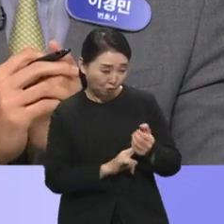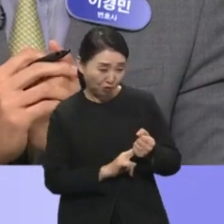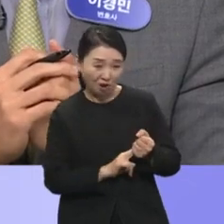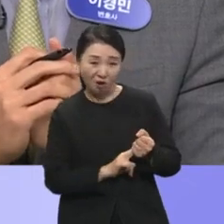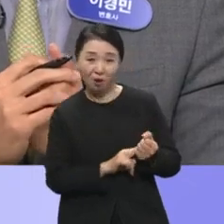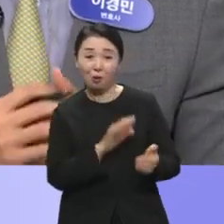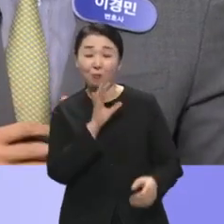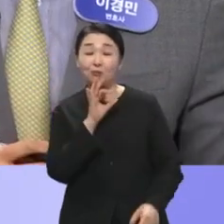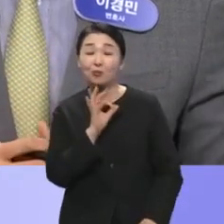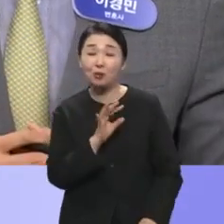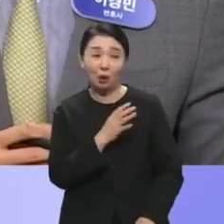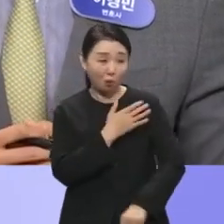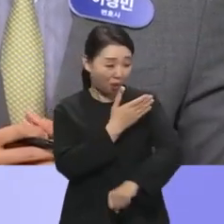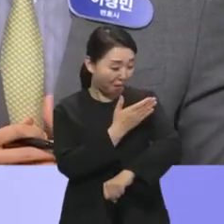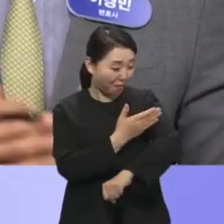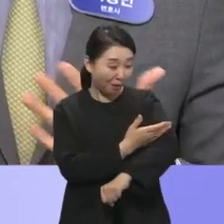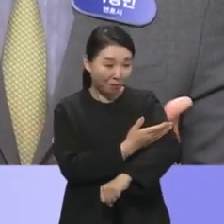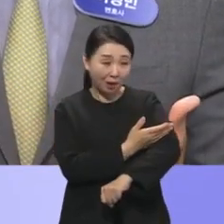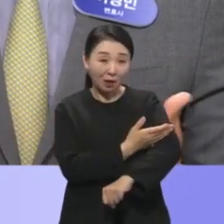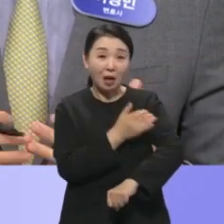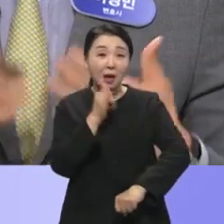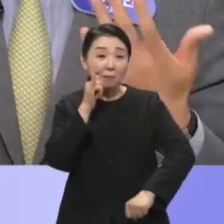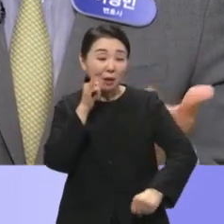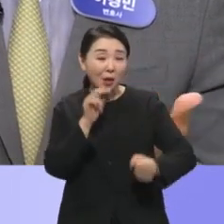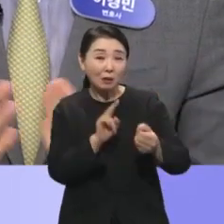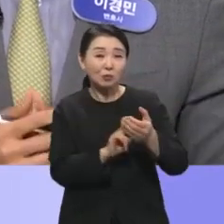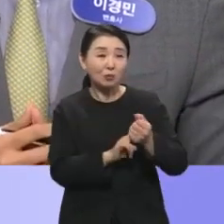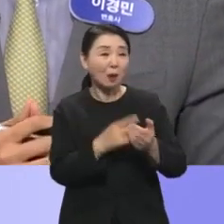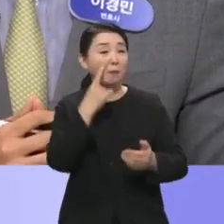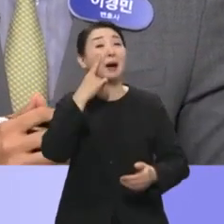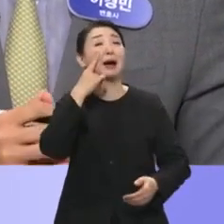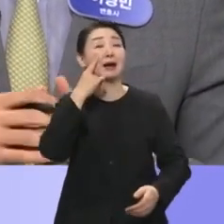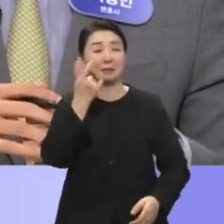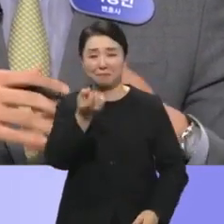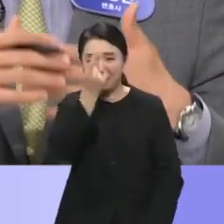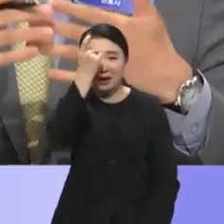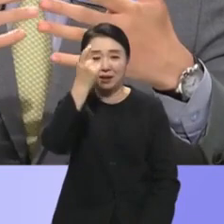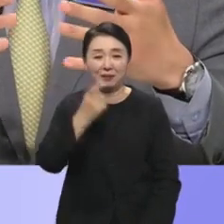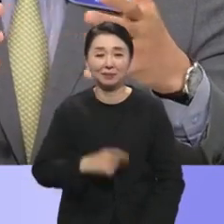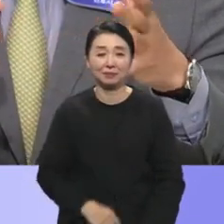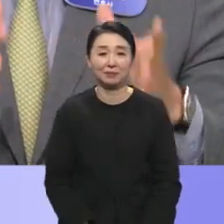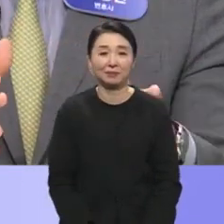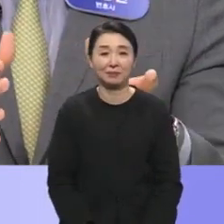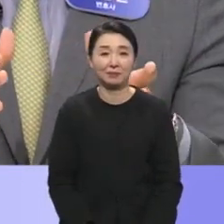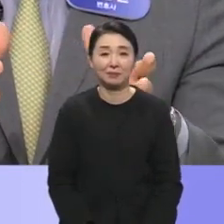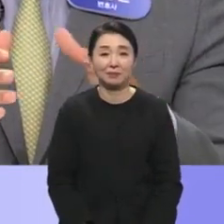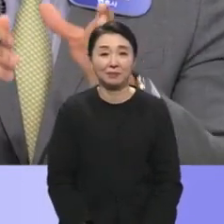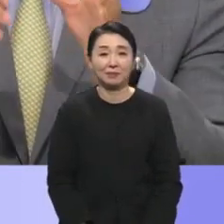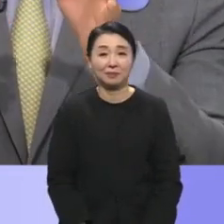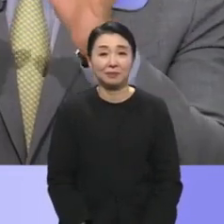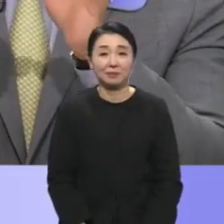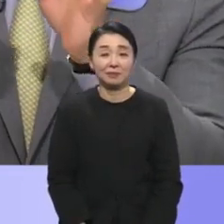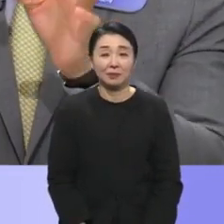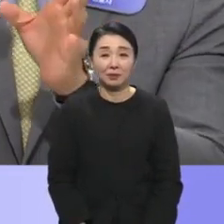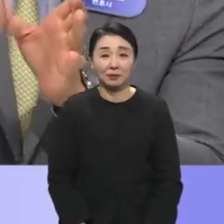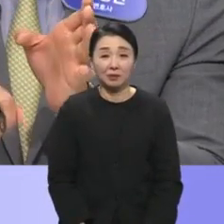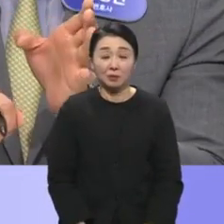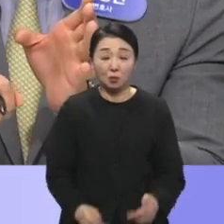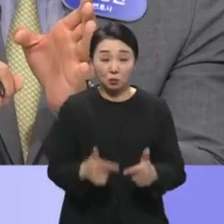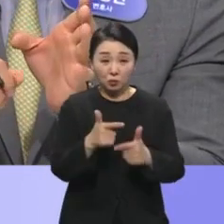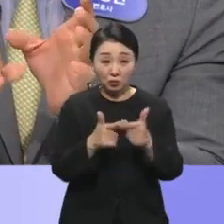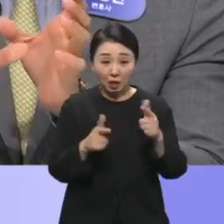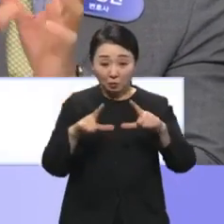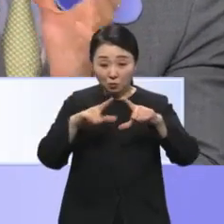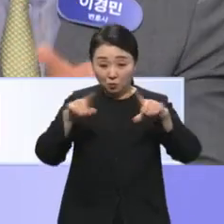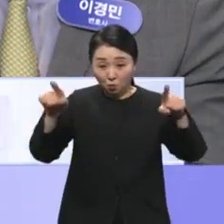보니까 반팔에 마약 숨기면 티날 거 아니요 그렇죠 좀 이게 좀 쉽게 적발이 되고요 그래서 이제이 도마 안에 어쨌든 열어